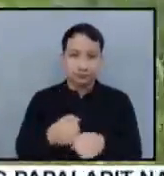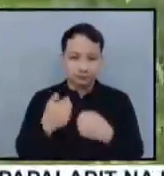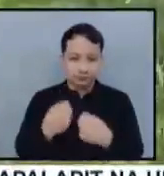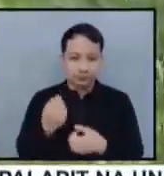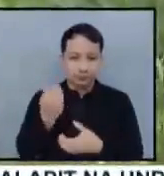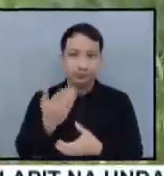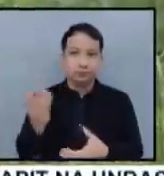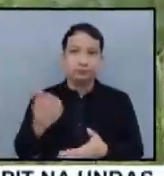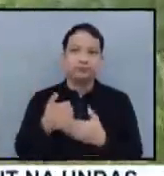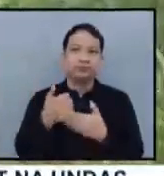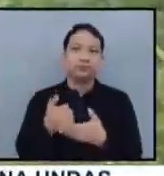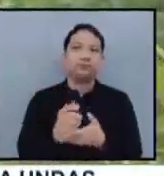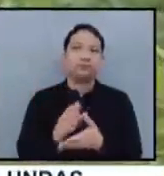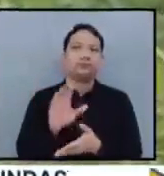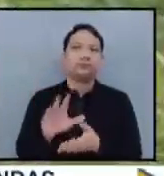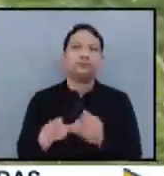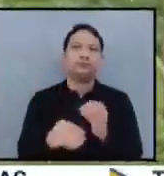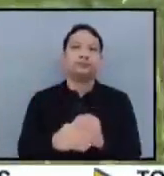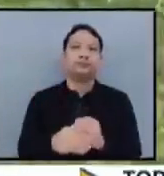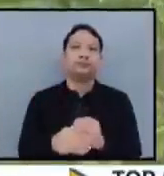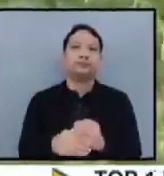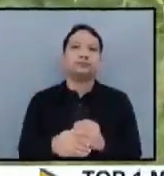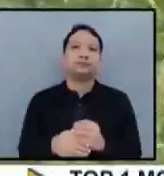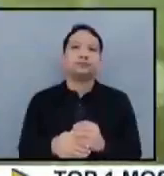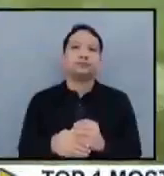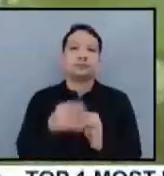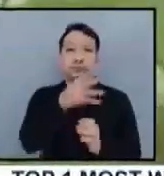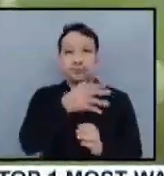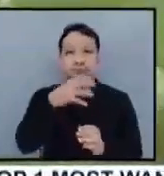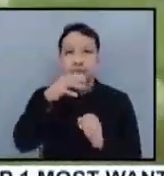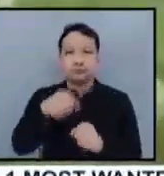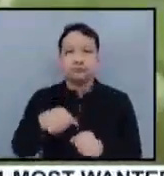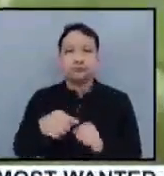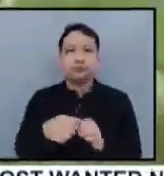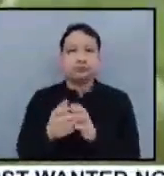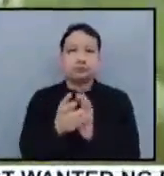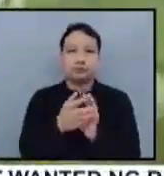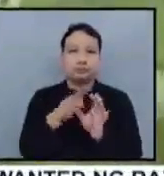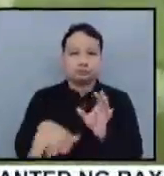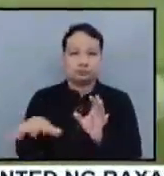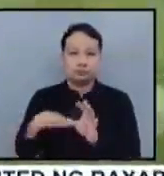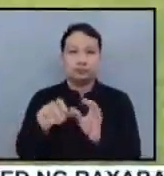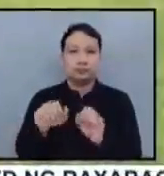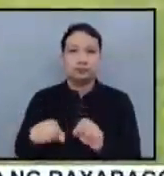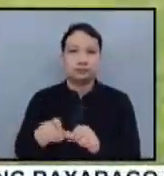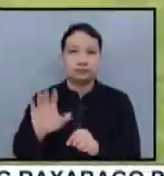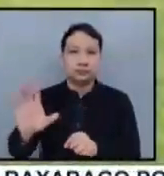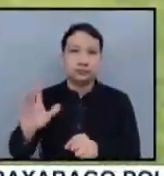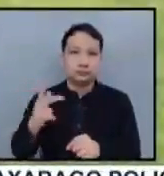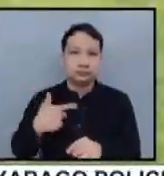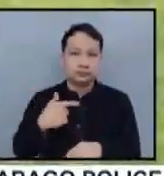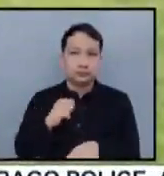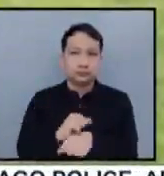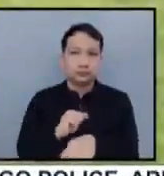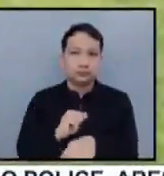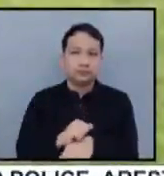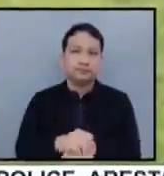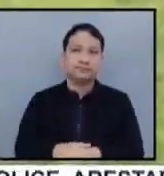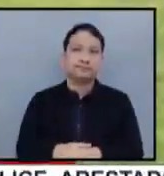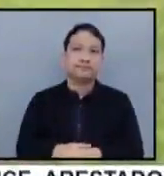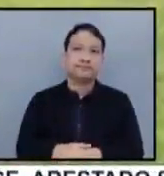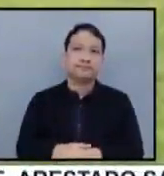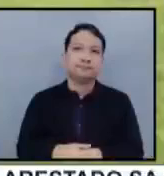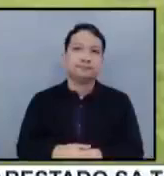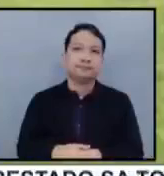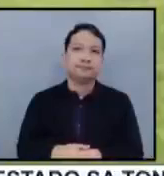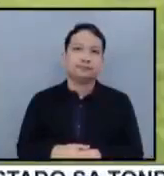rin ang Bini Biofarm sa mga magsasaka na nakatira sa komunidad para magkaroon ng pagkakakitaan. Yung aming ginagamit kasi na